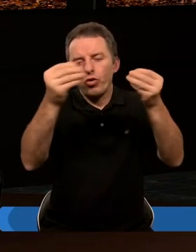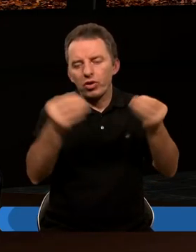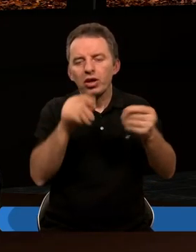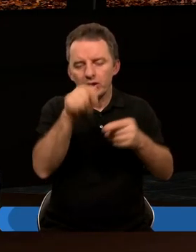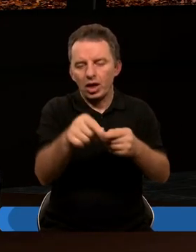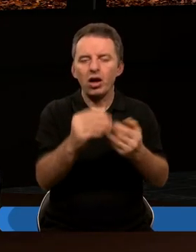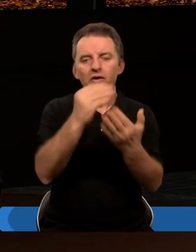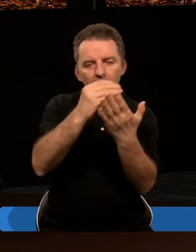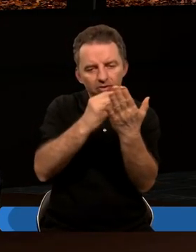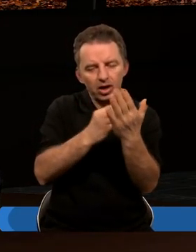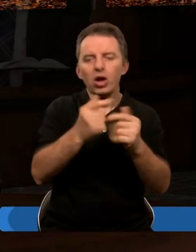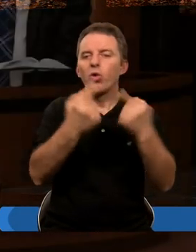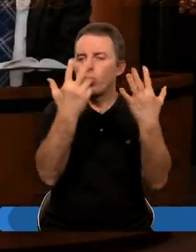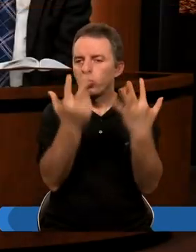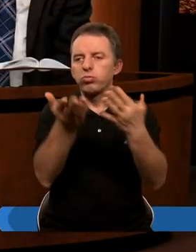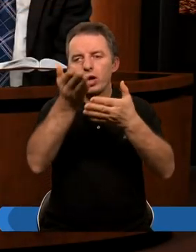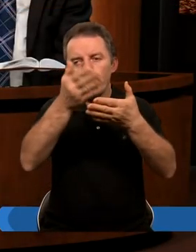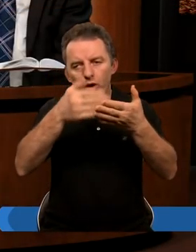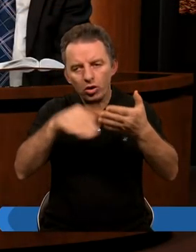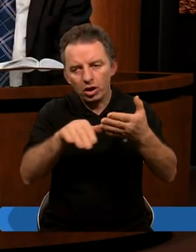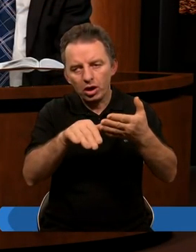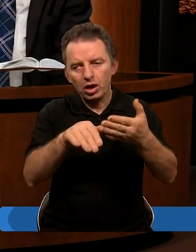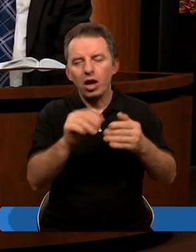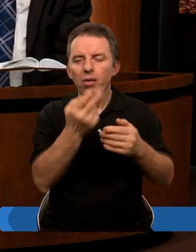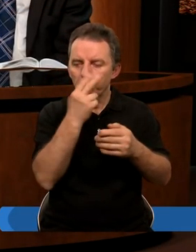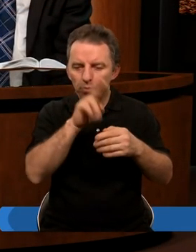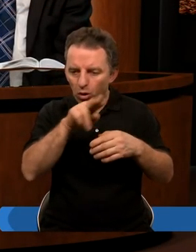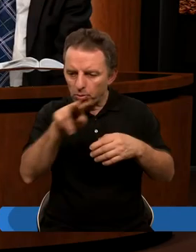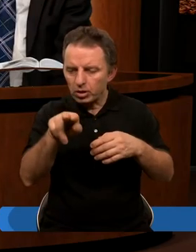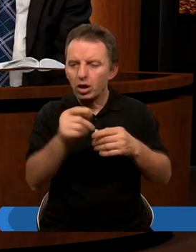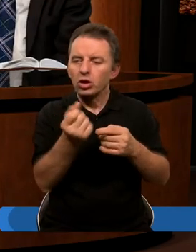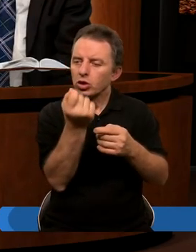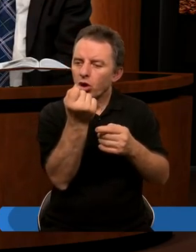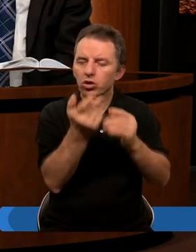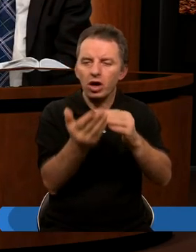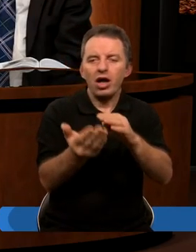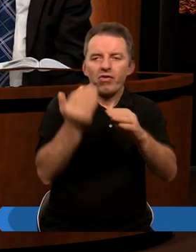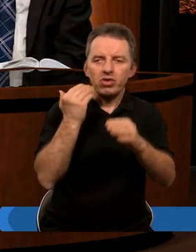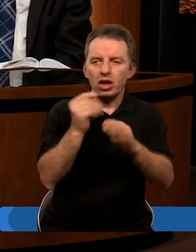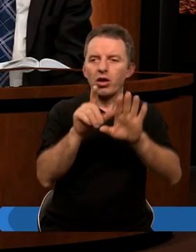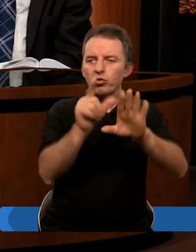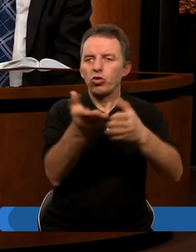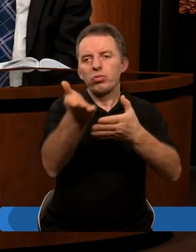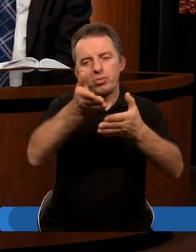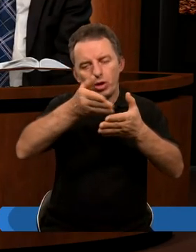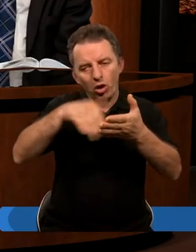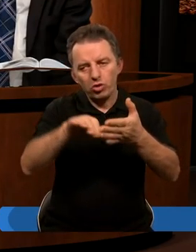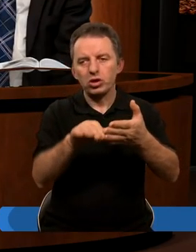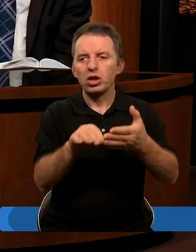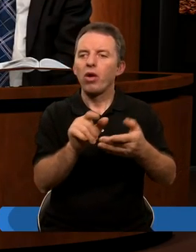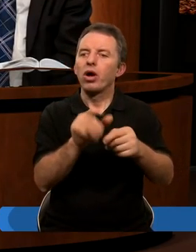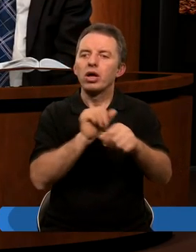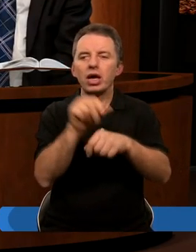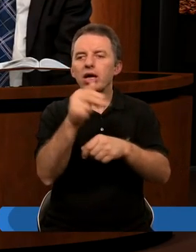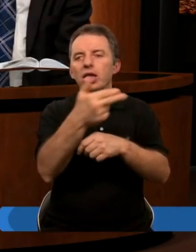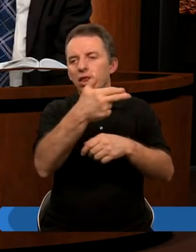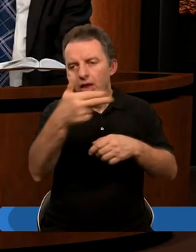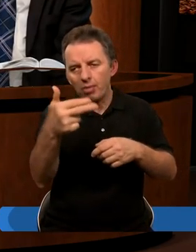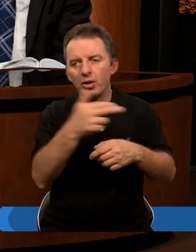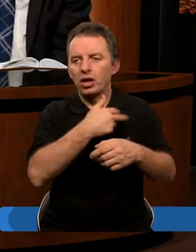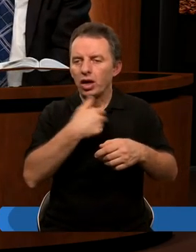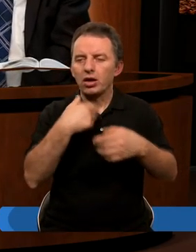ósmego rozdziału listu do Rzymianu. A kiedy popatrzymy troszeczkę wstecz? Bo w siódmym rozdziale on co prawda nie jest tematem